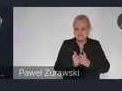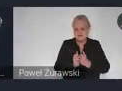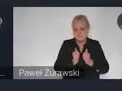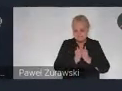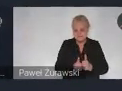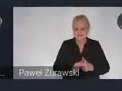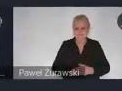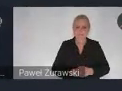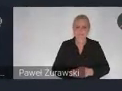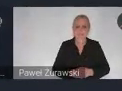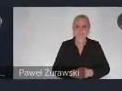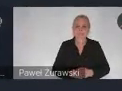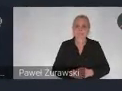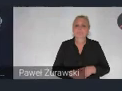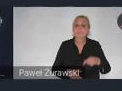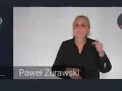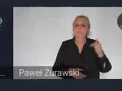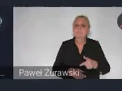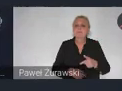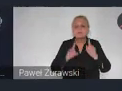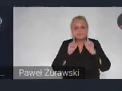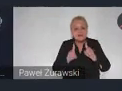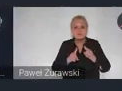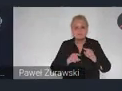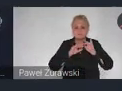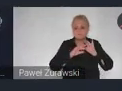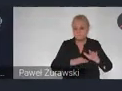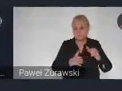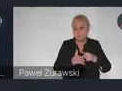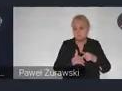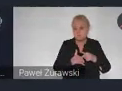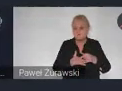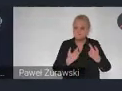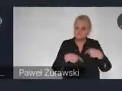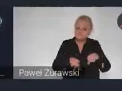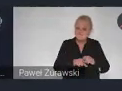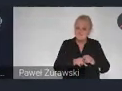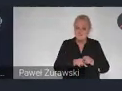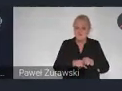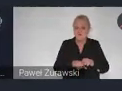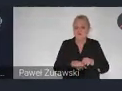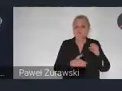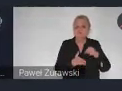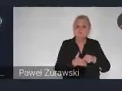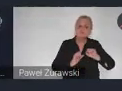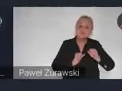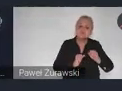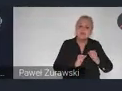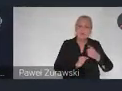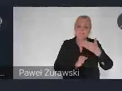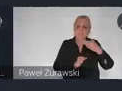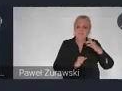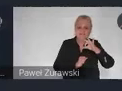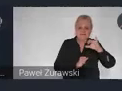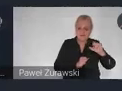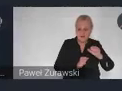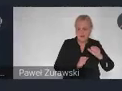zadania który powinien rzeczywiście mieć wpływ na realizację i tych działań misyjnych